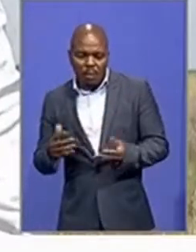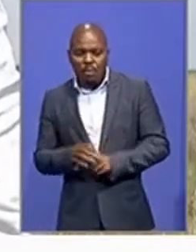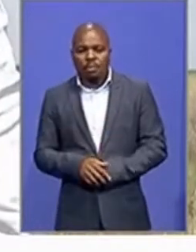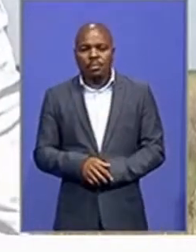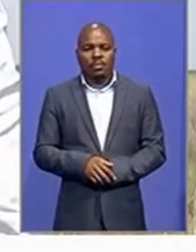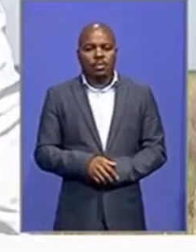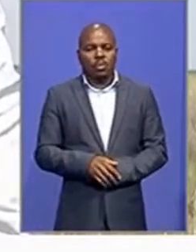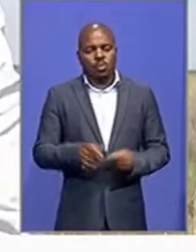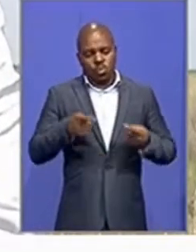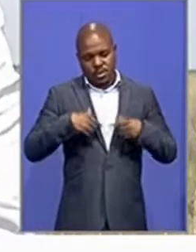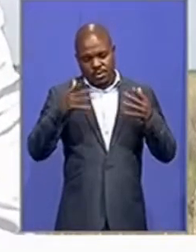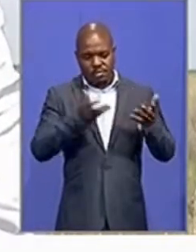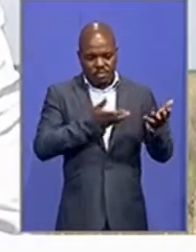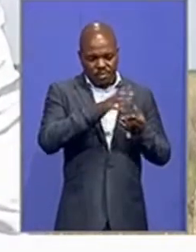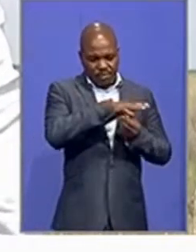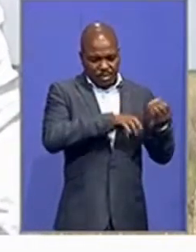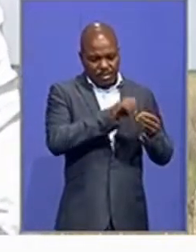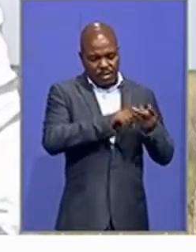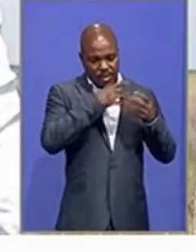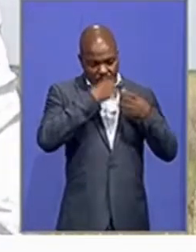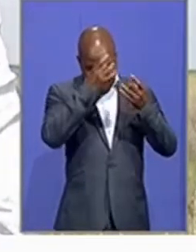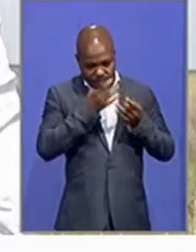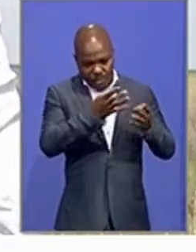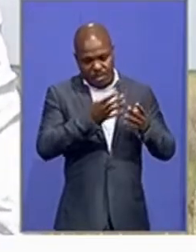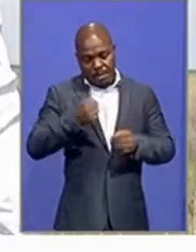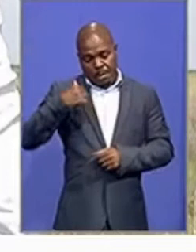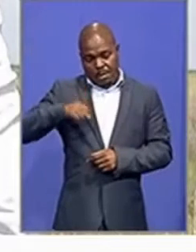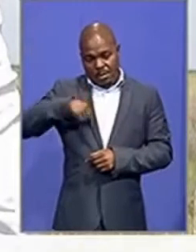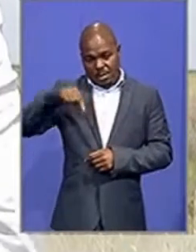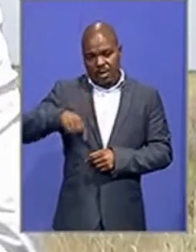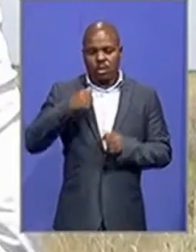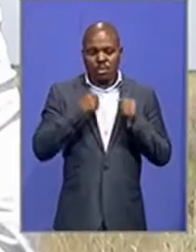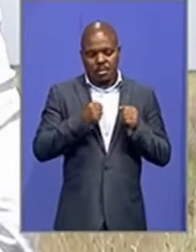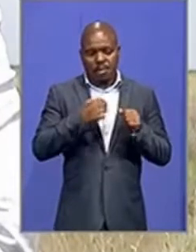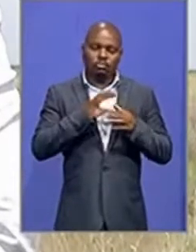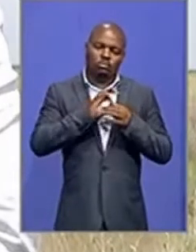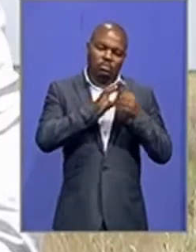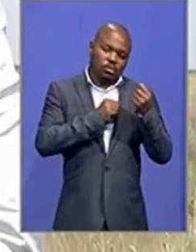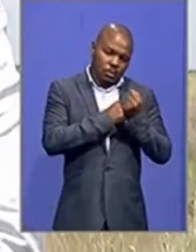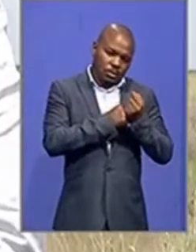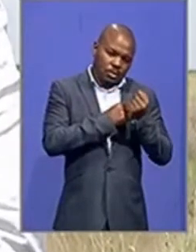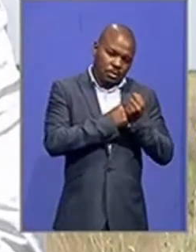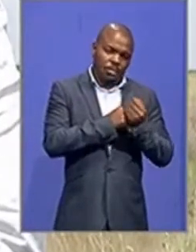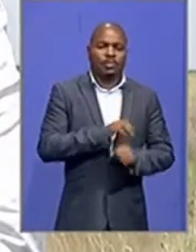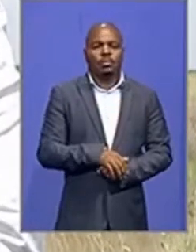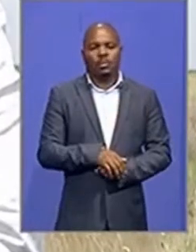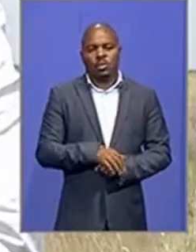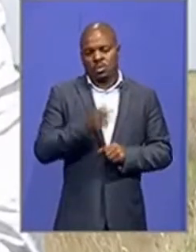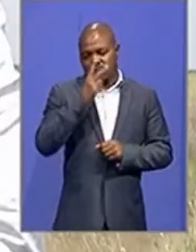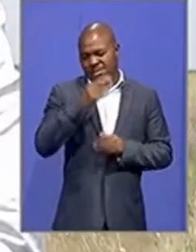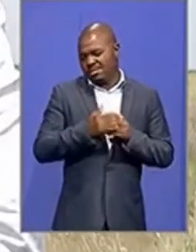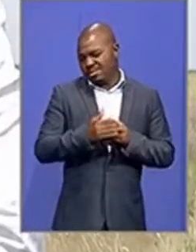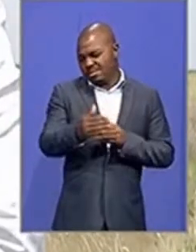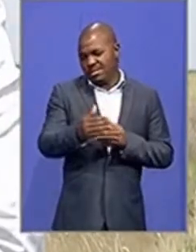bonnete fela re ba tsebisitse hore re le mmasepala re tla dula re na le bona ka nako tsohle mme re tla bona hore na mohlomong mo na